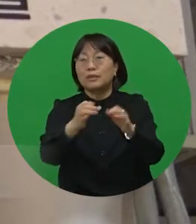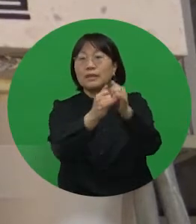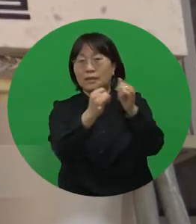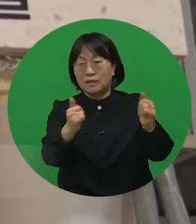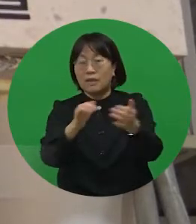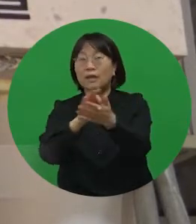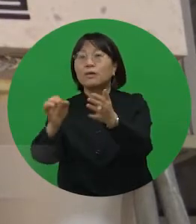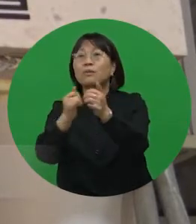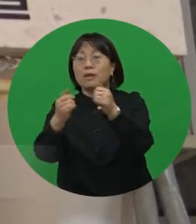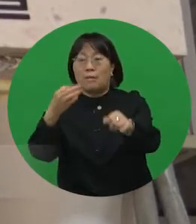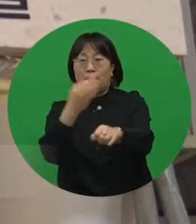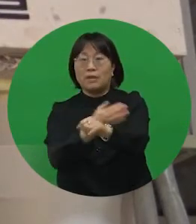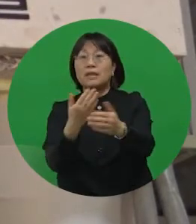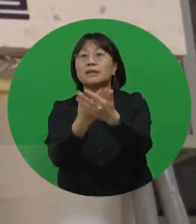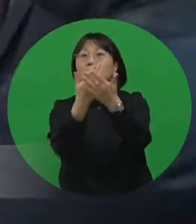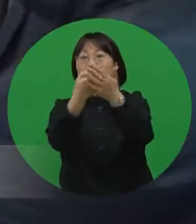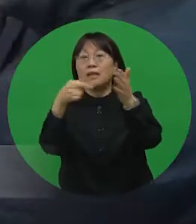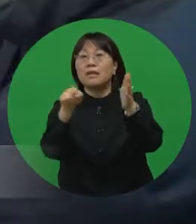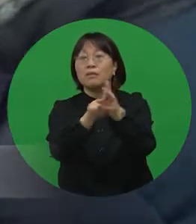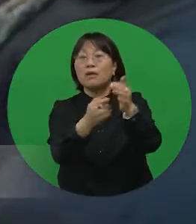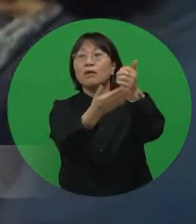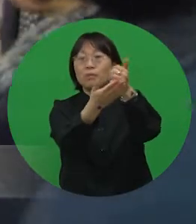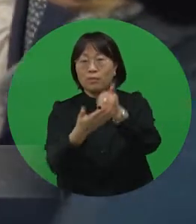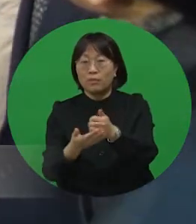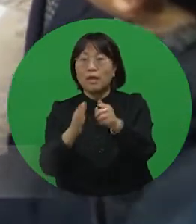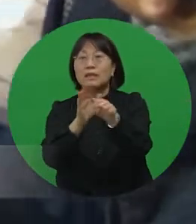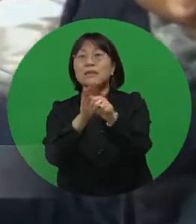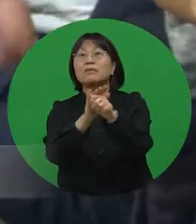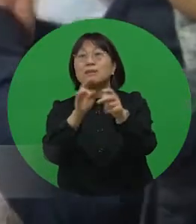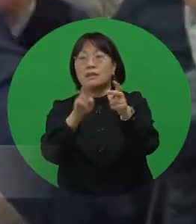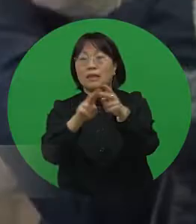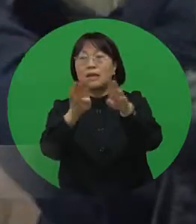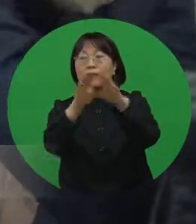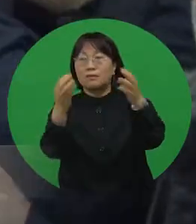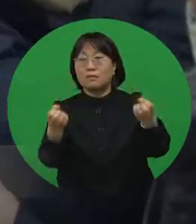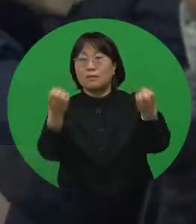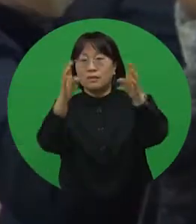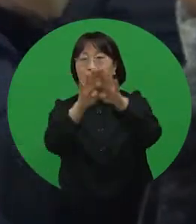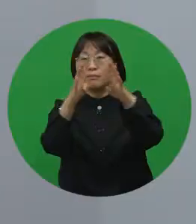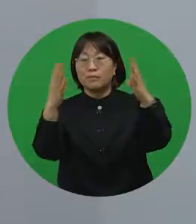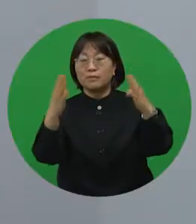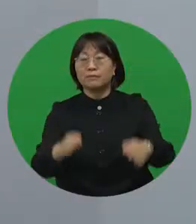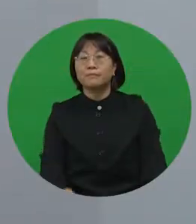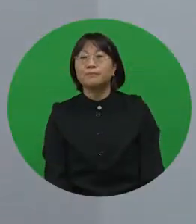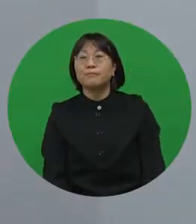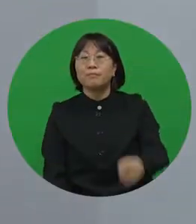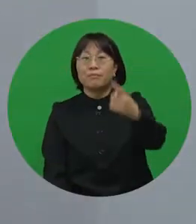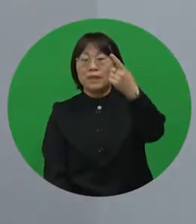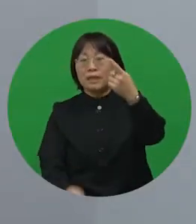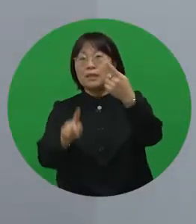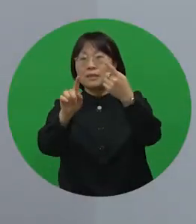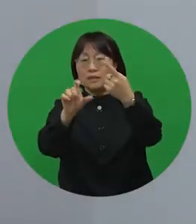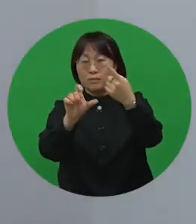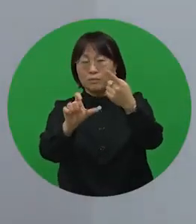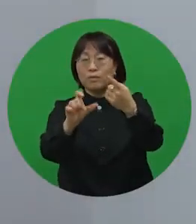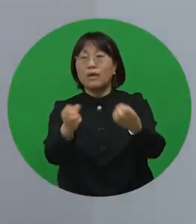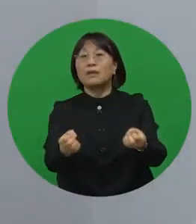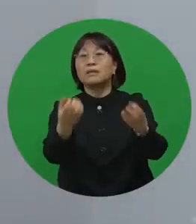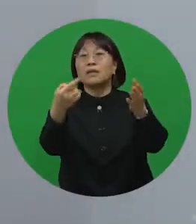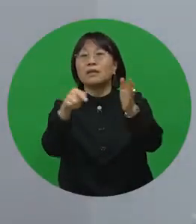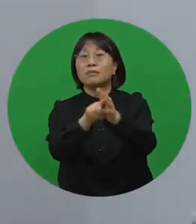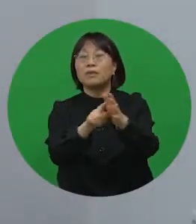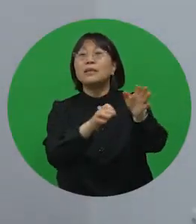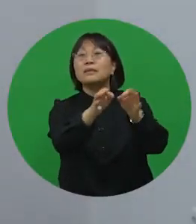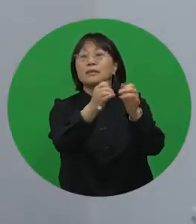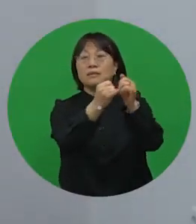구로시장 상인과 이용객의 편의를 증진하고자 고객지원센터 개소식이 개최됐습니다. 1월 15일 이번 자리를